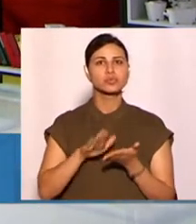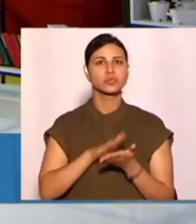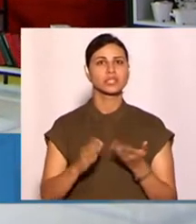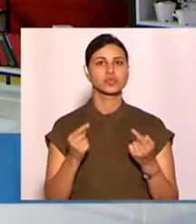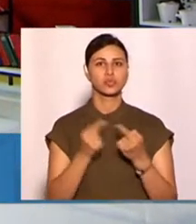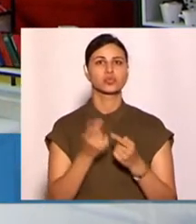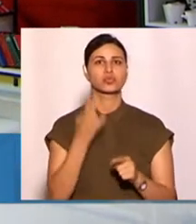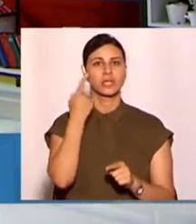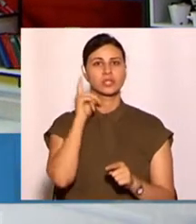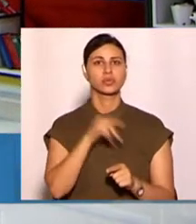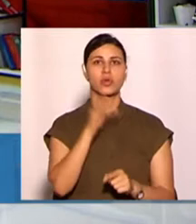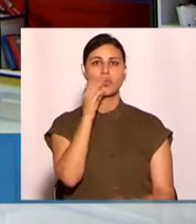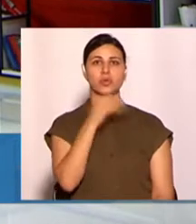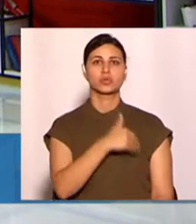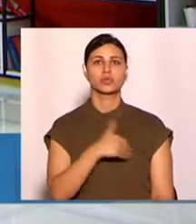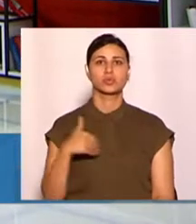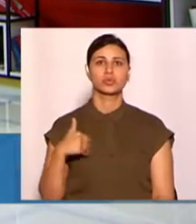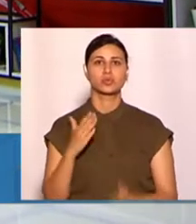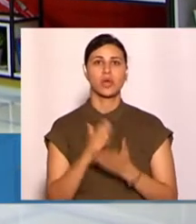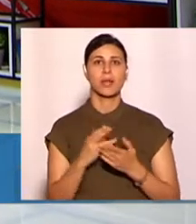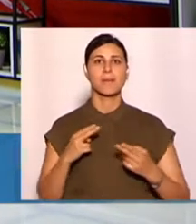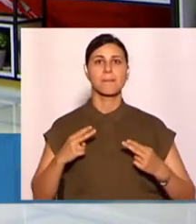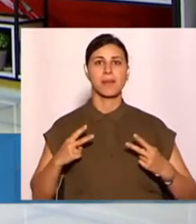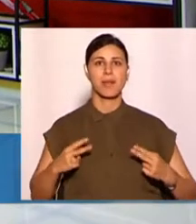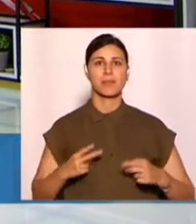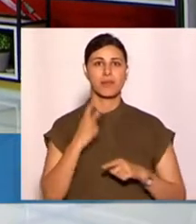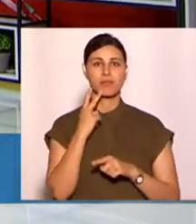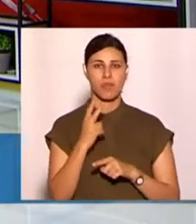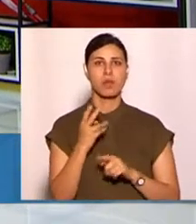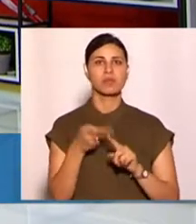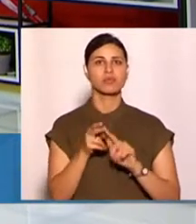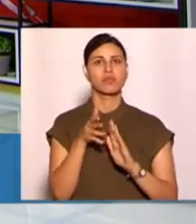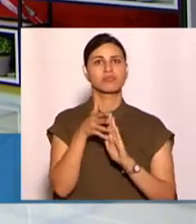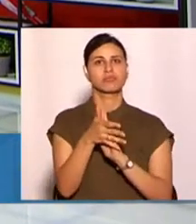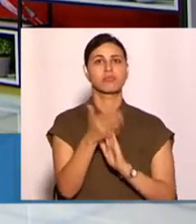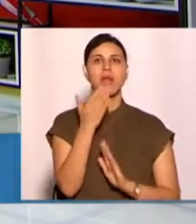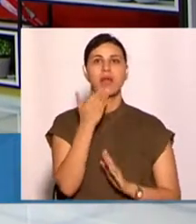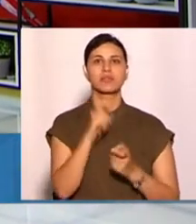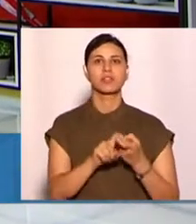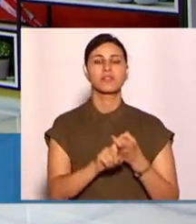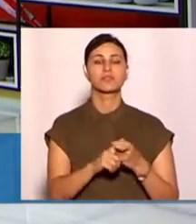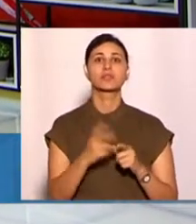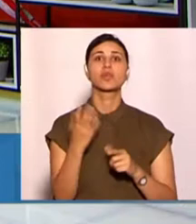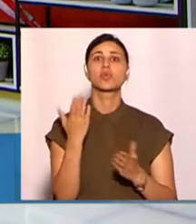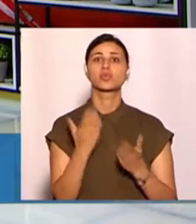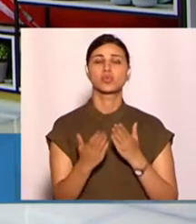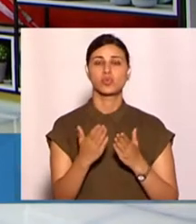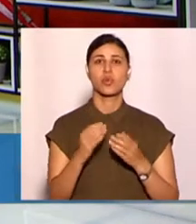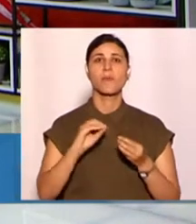დაცვა, როდესაც ძუძუს თავთან ხდება ნახეთქები და ბაქტერია აღწევს ქსოვილში. თუ დროულად იქნება